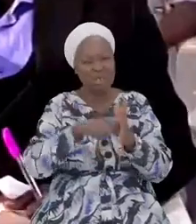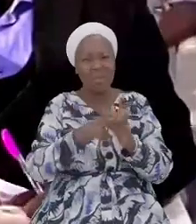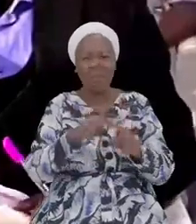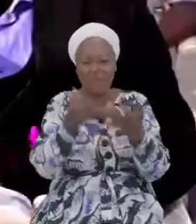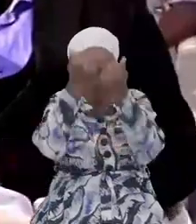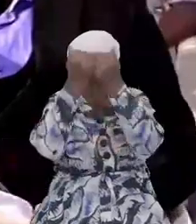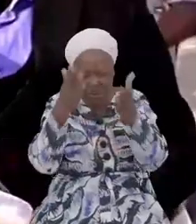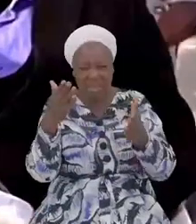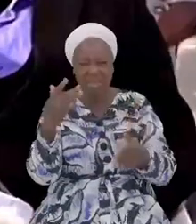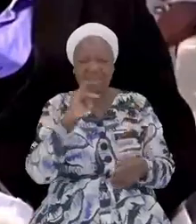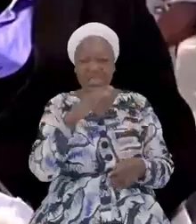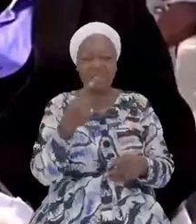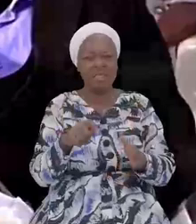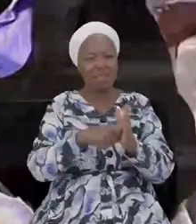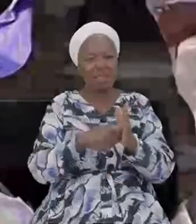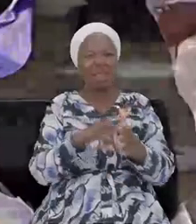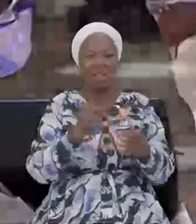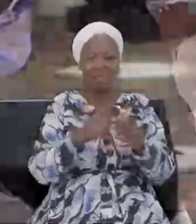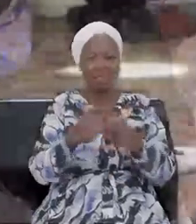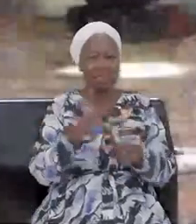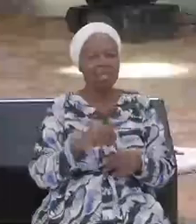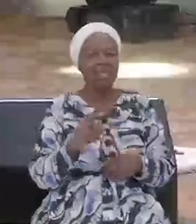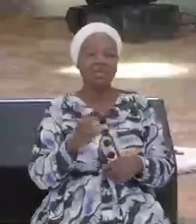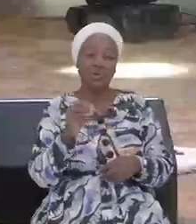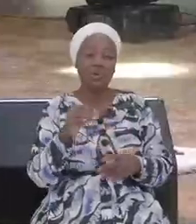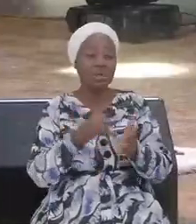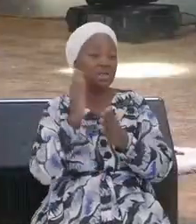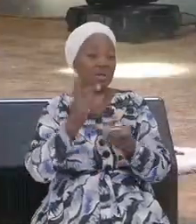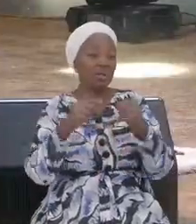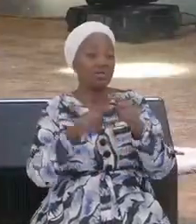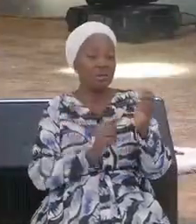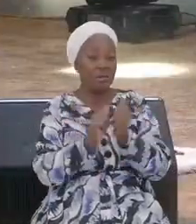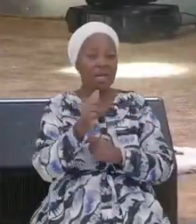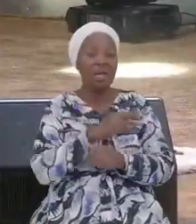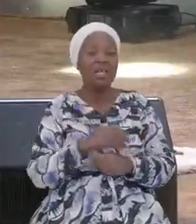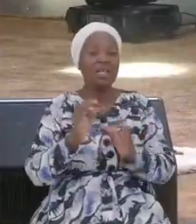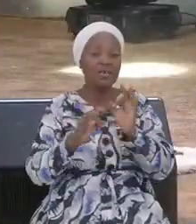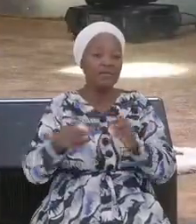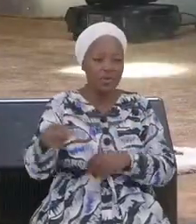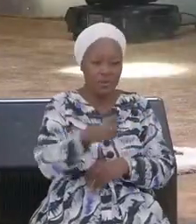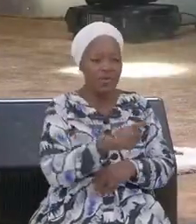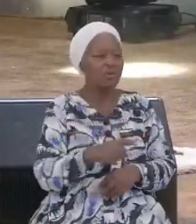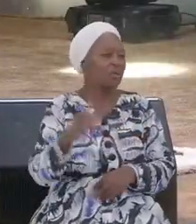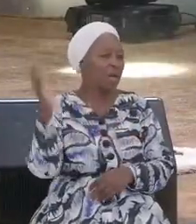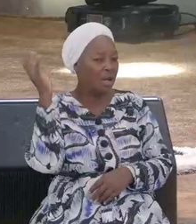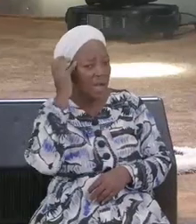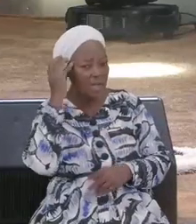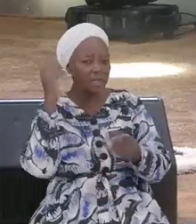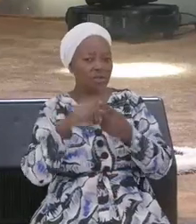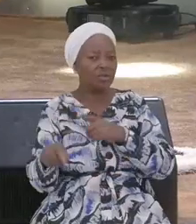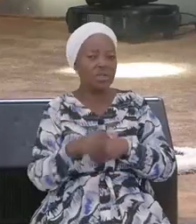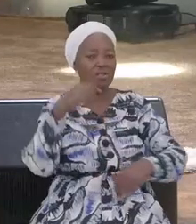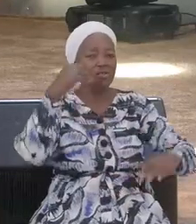clé. Il dit, si vous écoutez ces ordonnances, Si vous